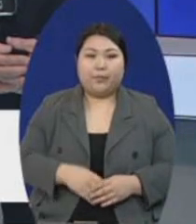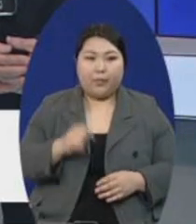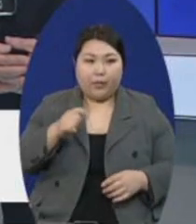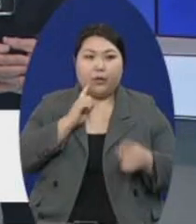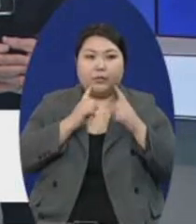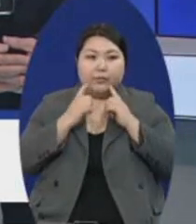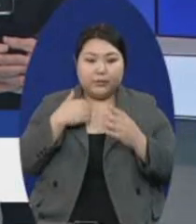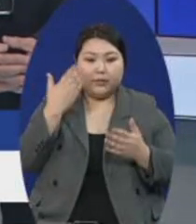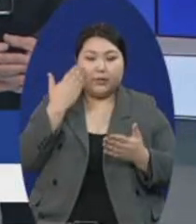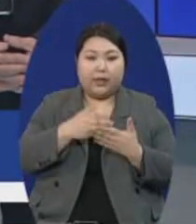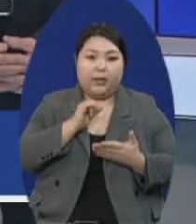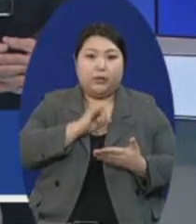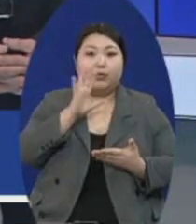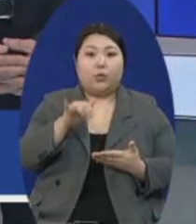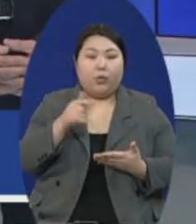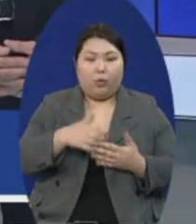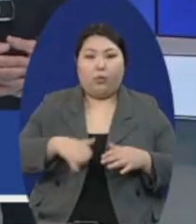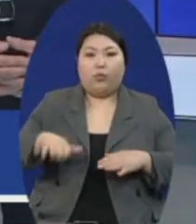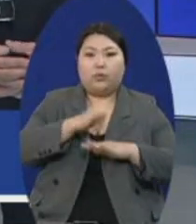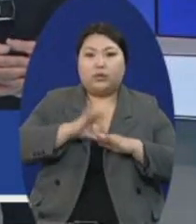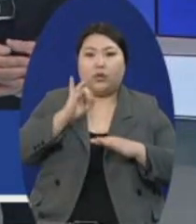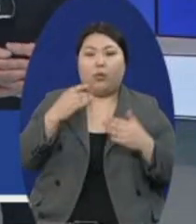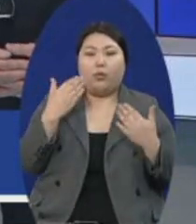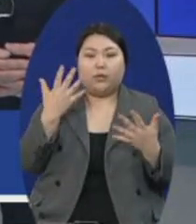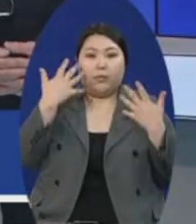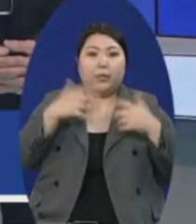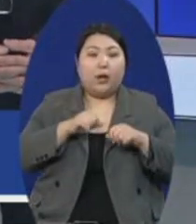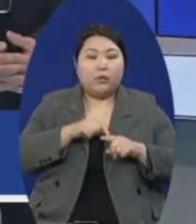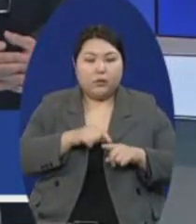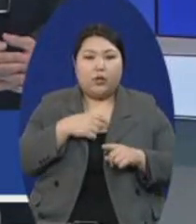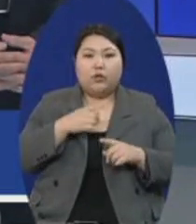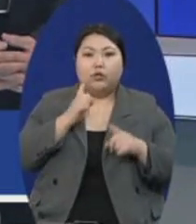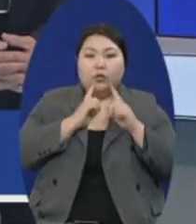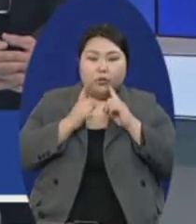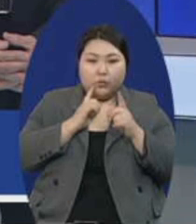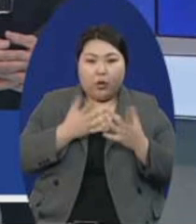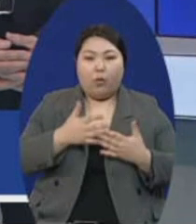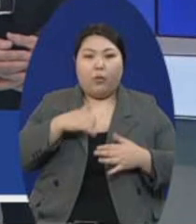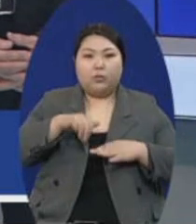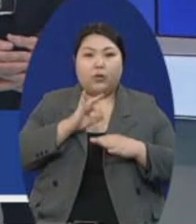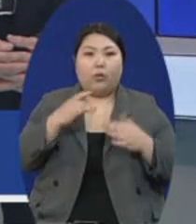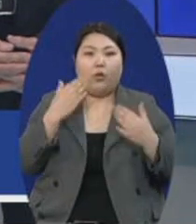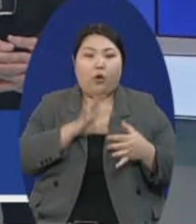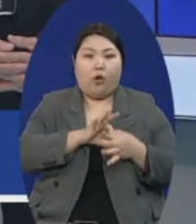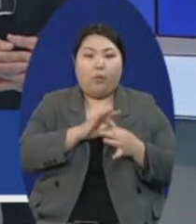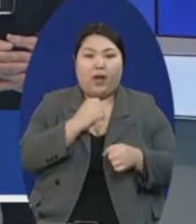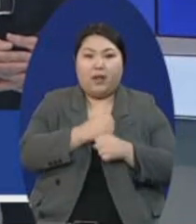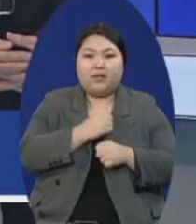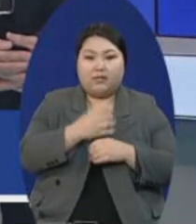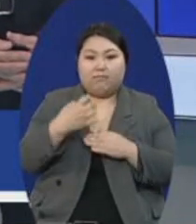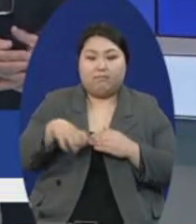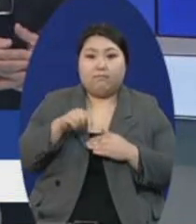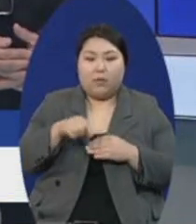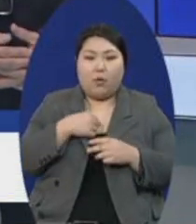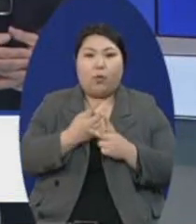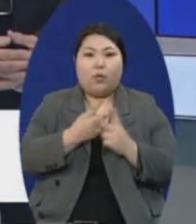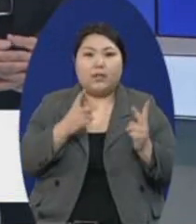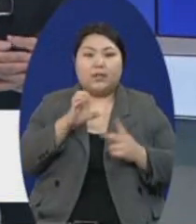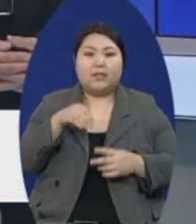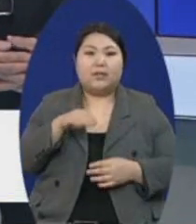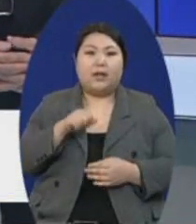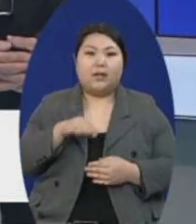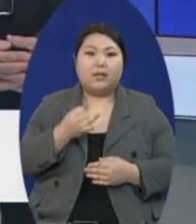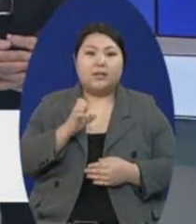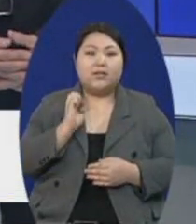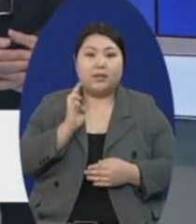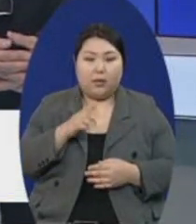Зөвлөлтөх сангаас суулгыг улсын хурлаас байгуулагдсан одоо зөвлөлтөх зөвлөлт мөн улсын хурлын холбоотой ажлын хэсэг болон үндэсний статистикийн